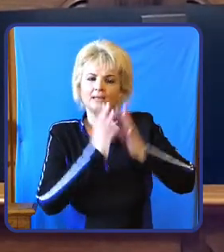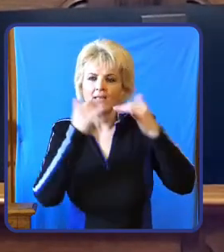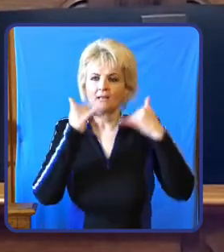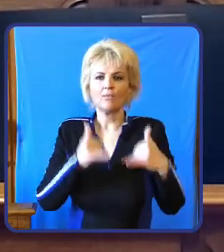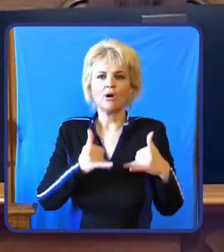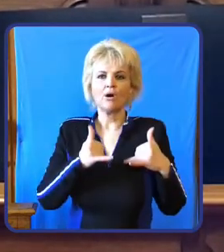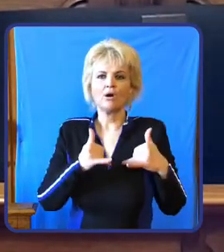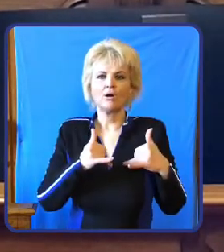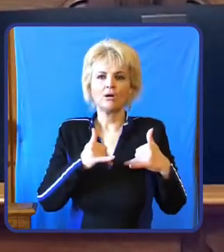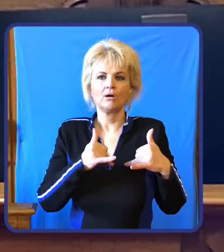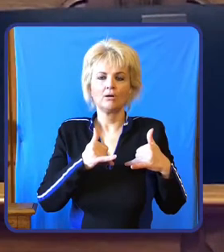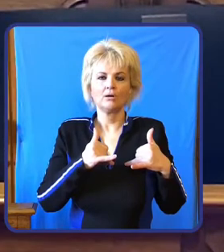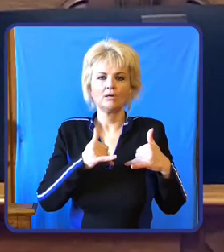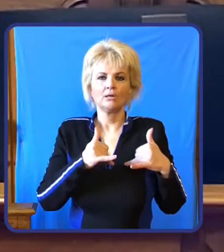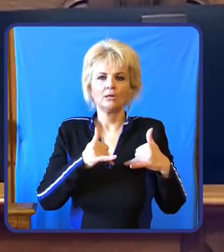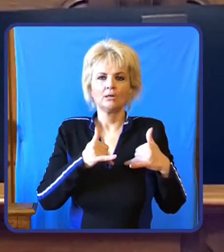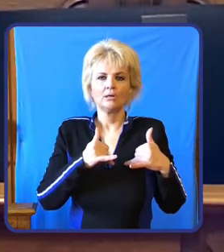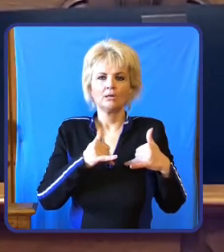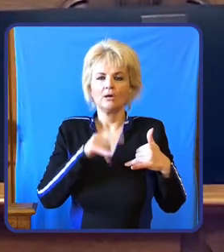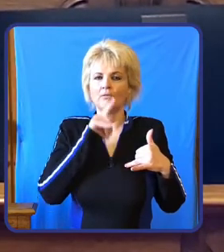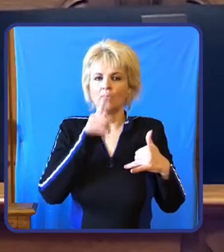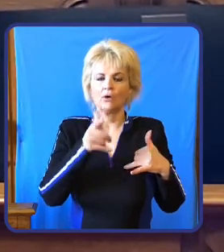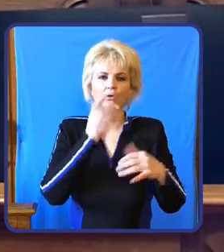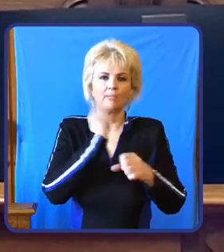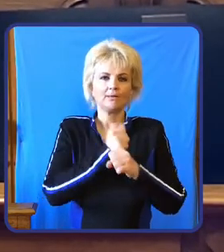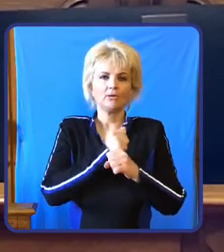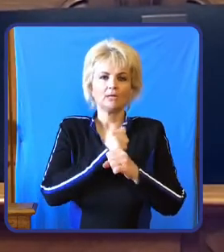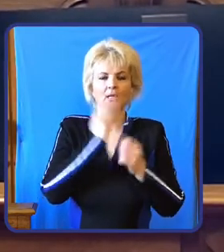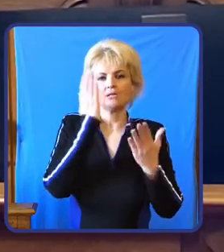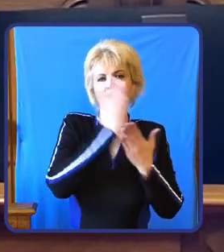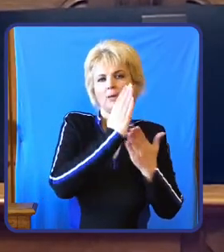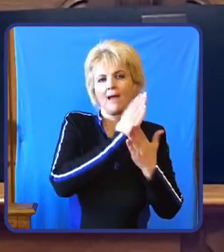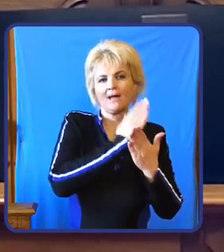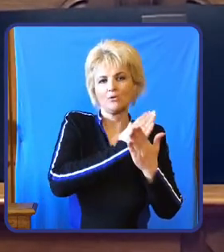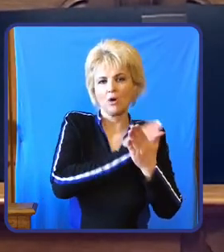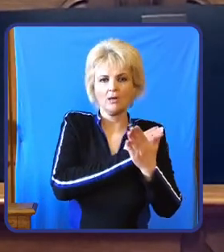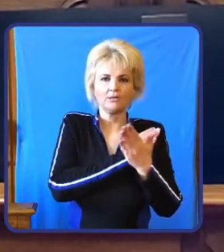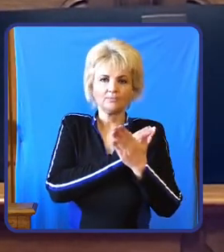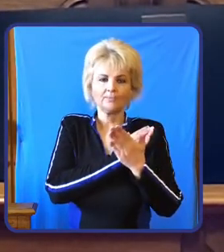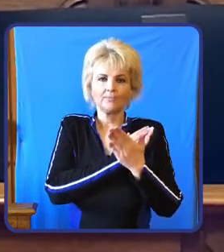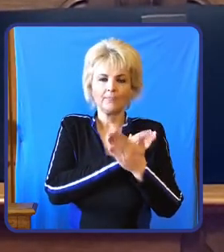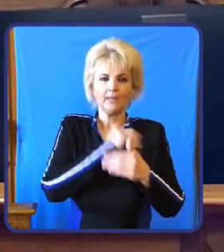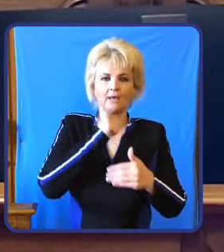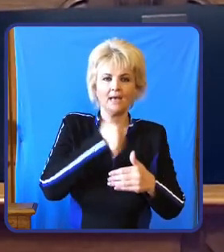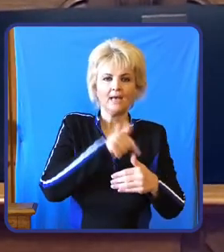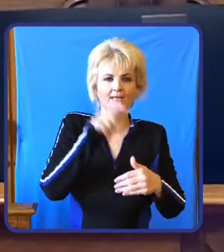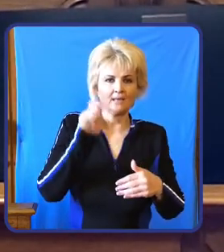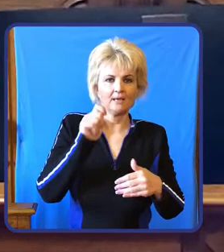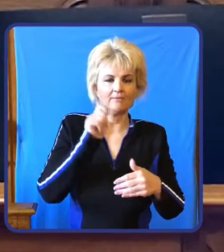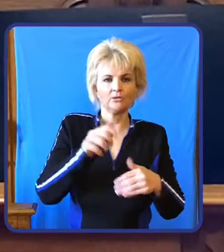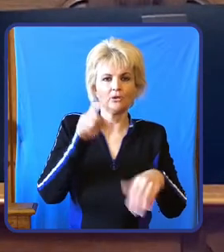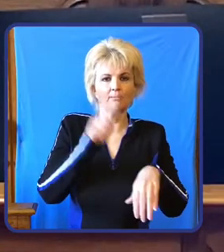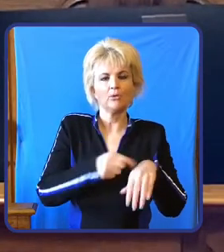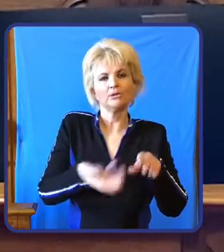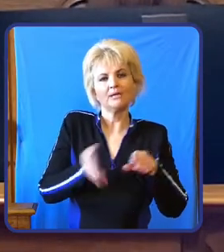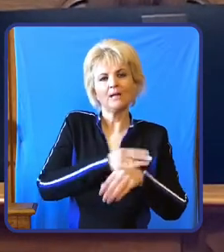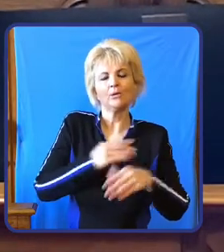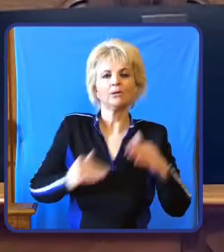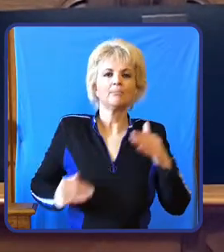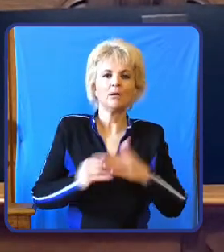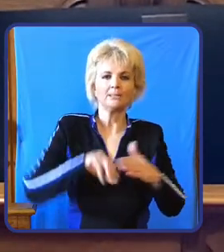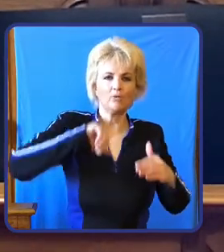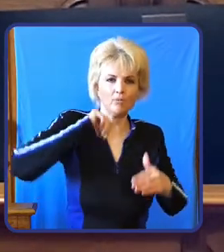napon, és remélhetőleg innentől kezdve be fogjuk tartani a házszabálynak azt a rendelkezését, hogy egy képviselő napirend előtt maximum